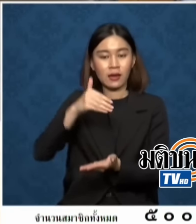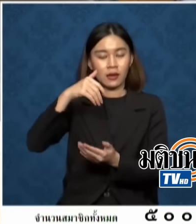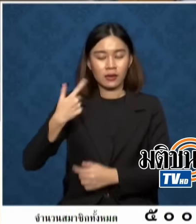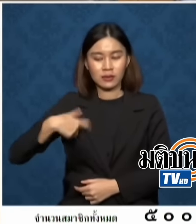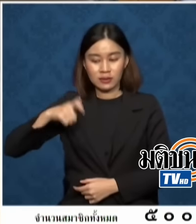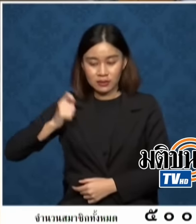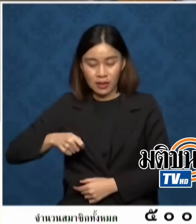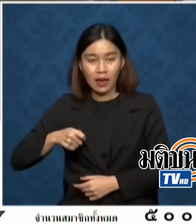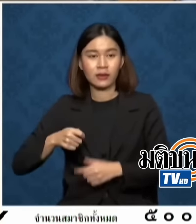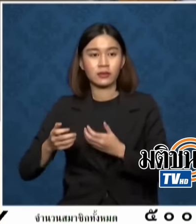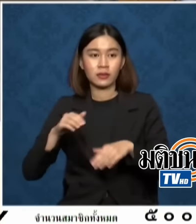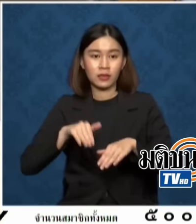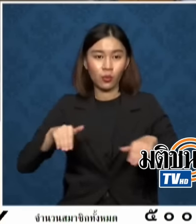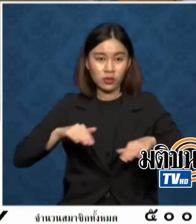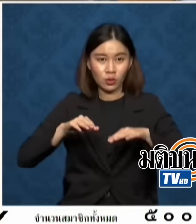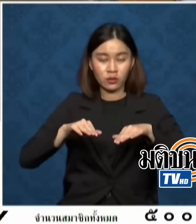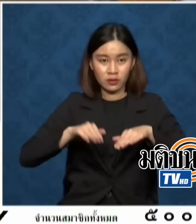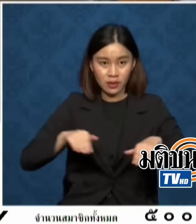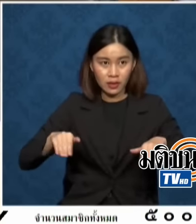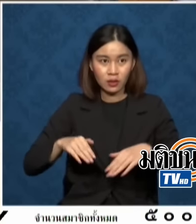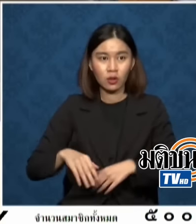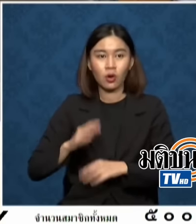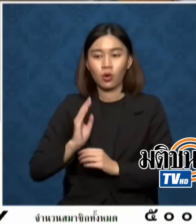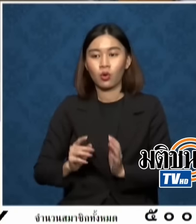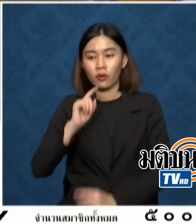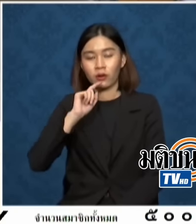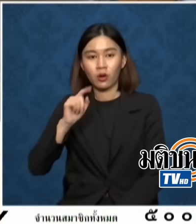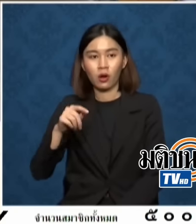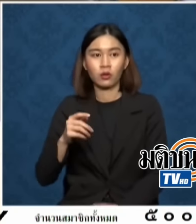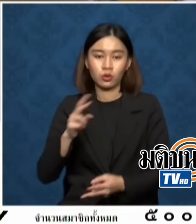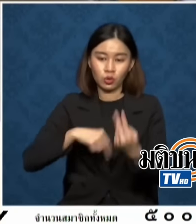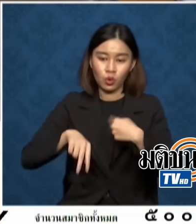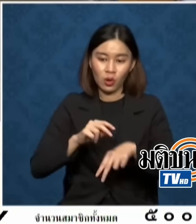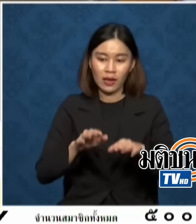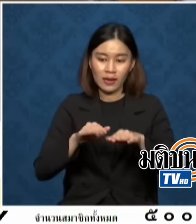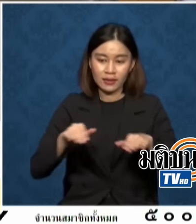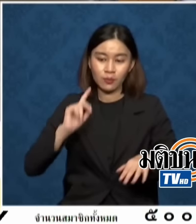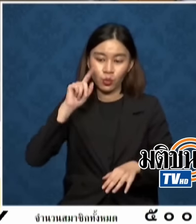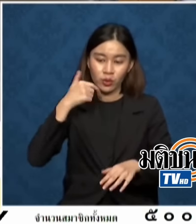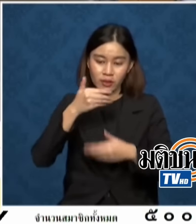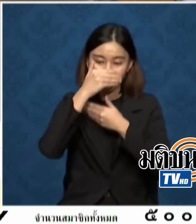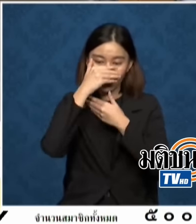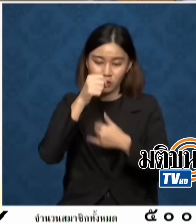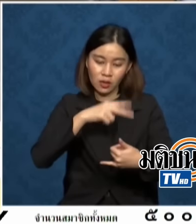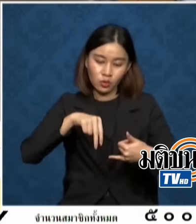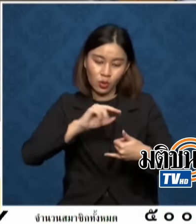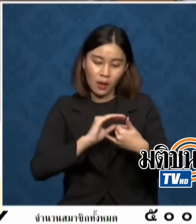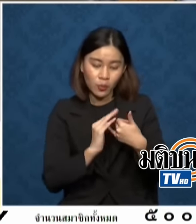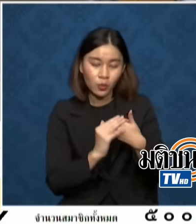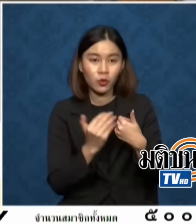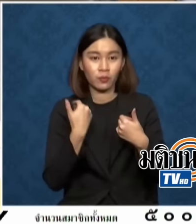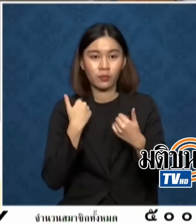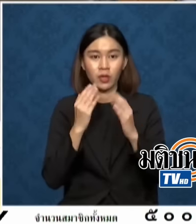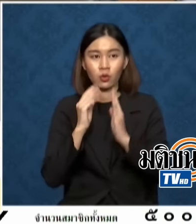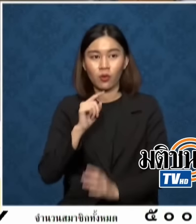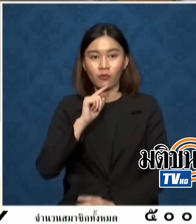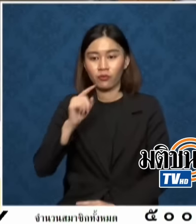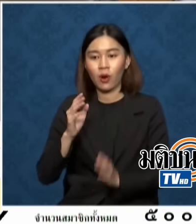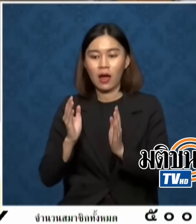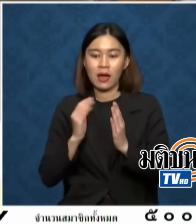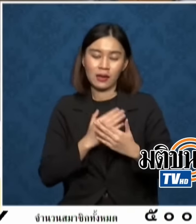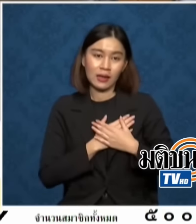คำสั่งว่าผู้ร้องอุปการะเลี้ยงดูเด็กหญิงด้วยความรักและเอาใจใส่และถึงแม้ผู้ร้องเป็นคนรัก